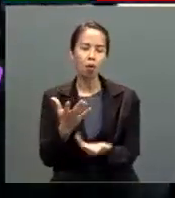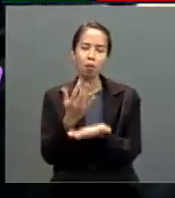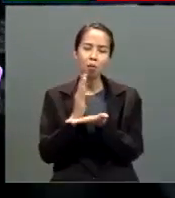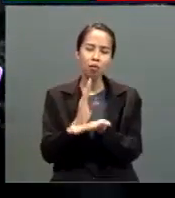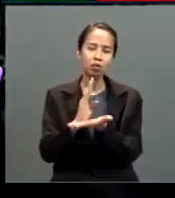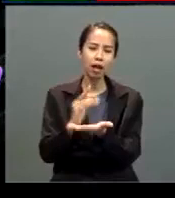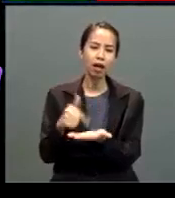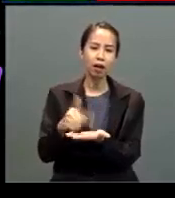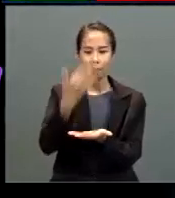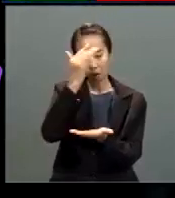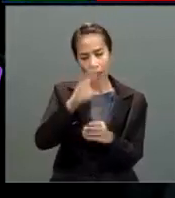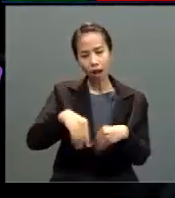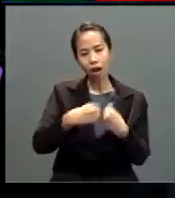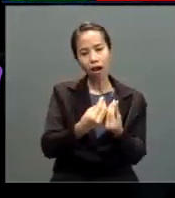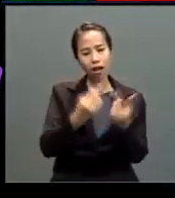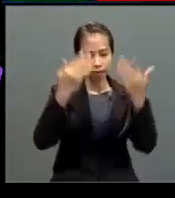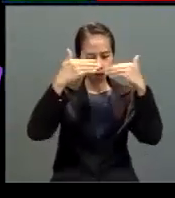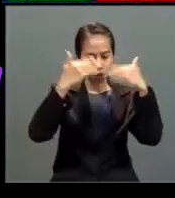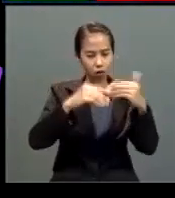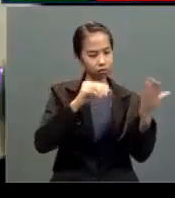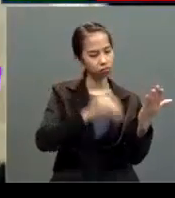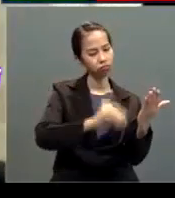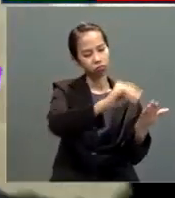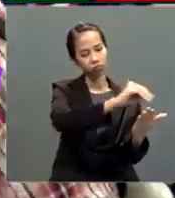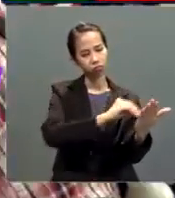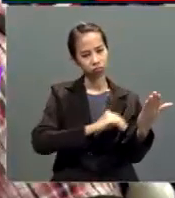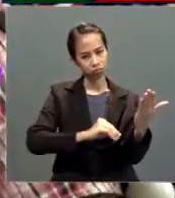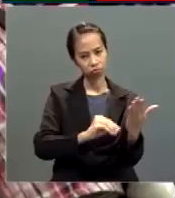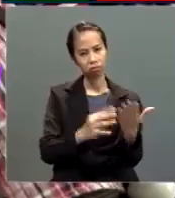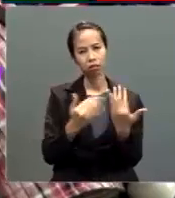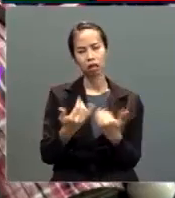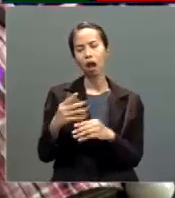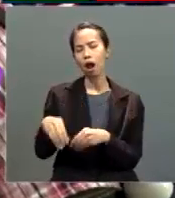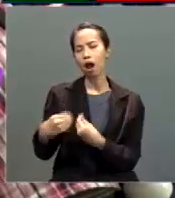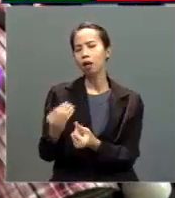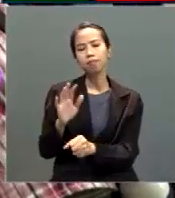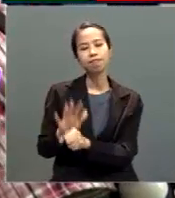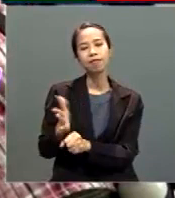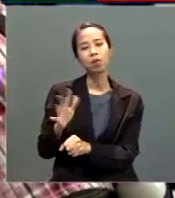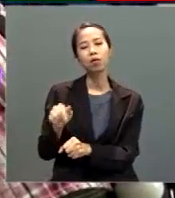มาเพื่อนำไปส่งต่อให้กับผู้พิการทางสายตาทั่วประเทศแต่ก็ได้เพียงแค่จำนวนหนึ่งเท่านั้นครับ